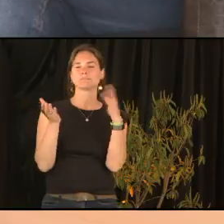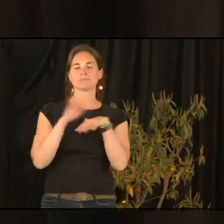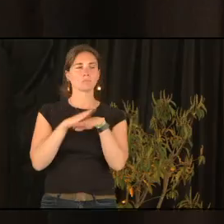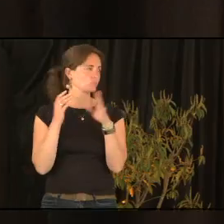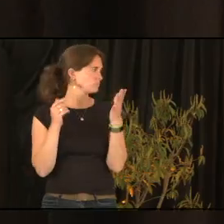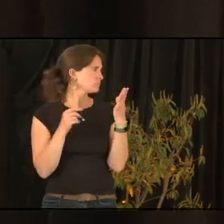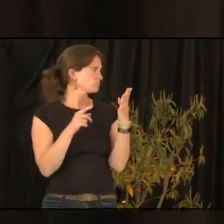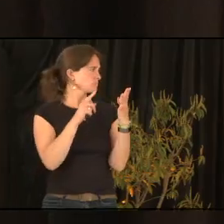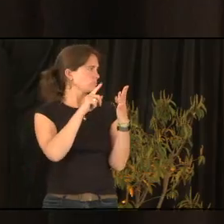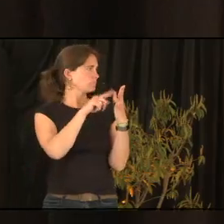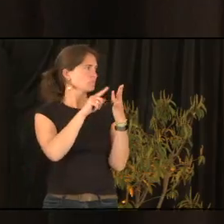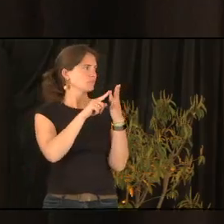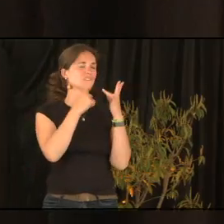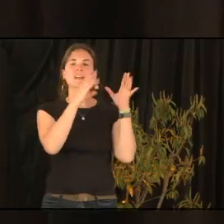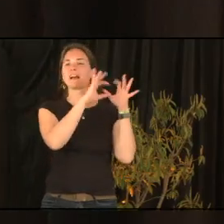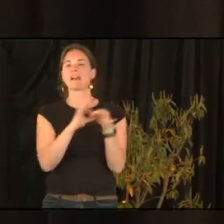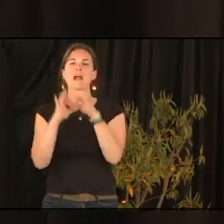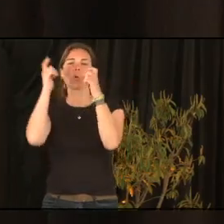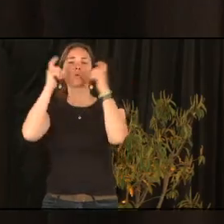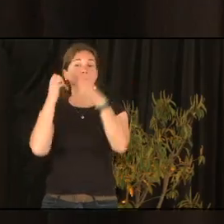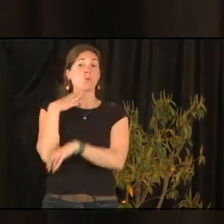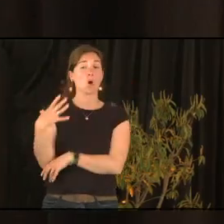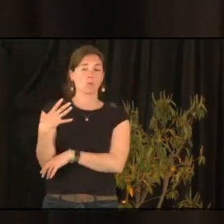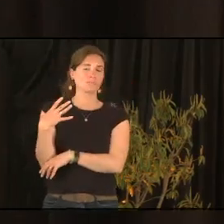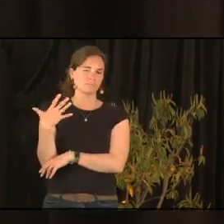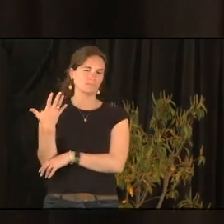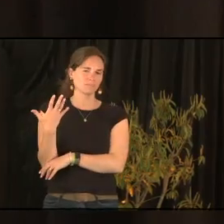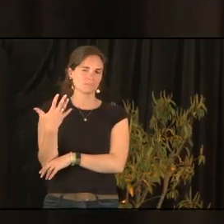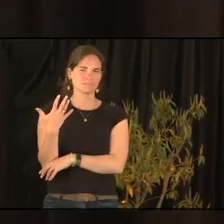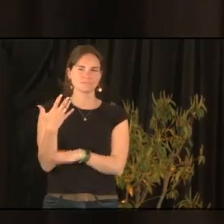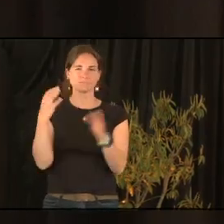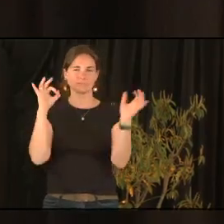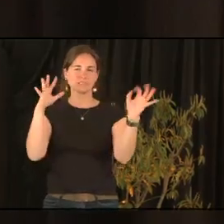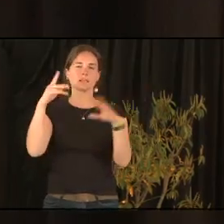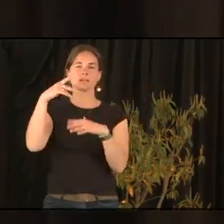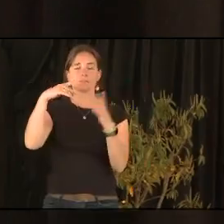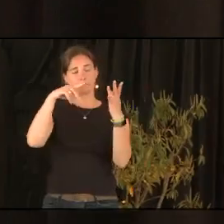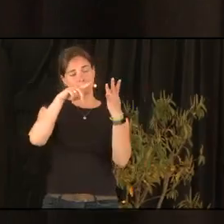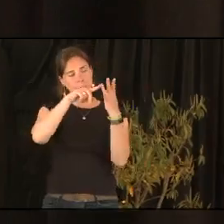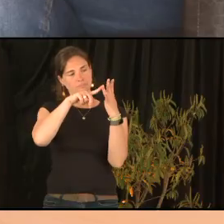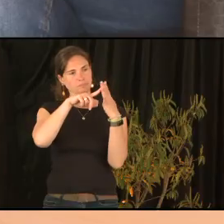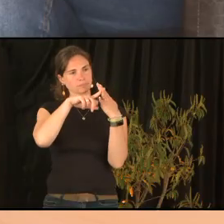Qui est le pendant de l'ours blanc qui existe réellement. Oui. Le pater. Le pater.